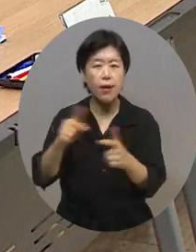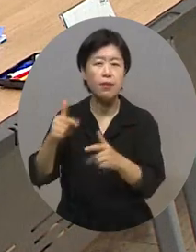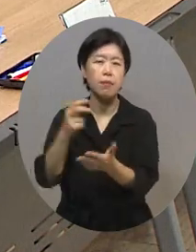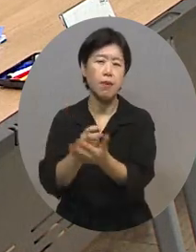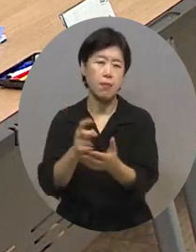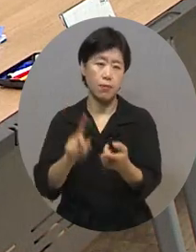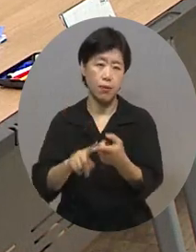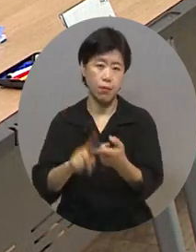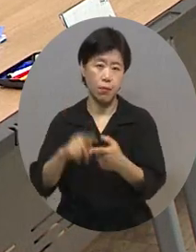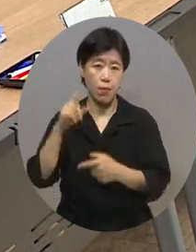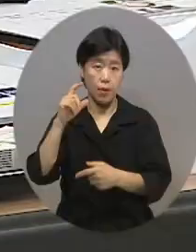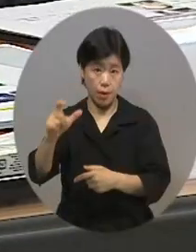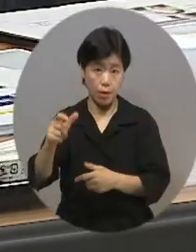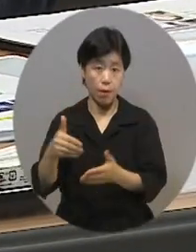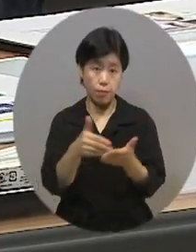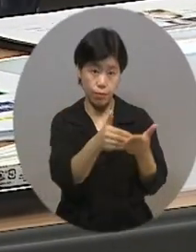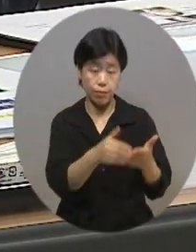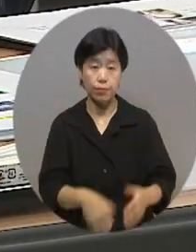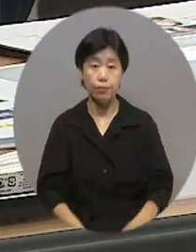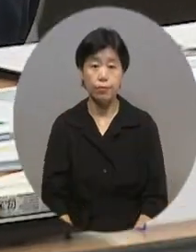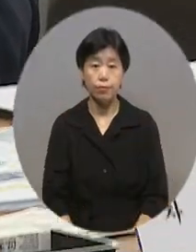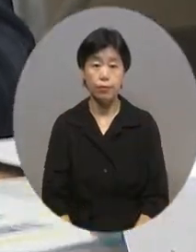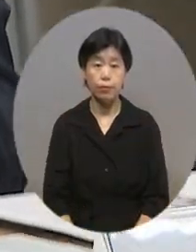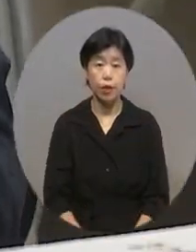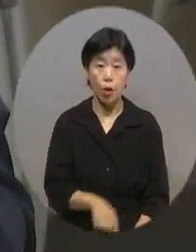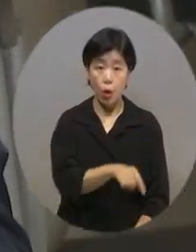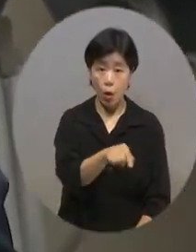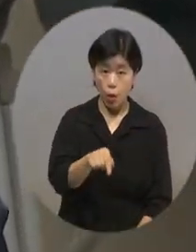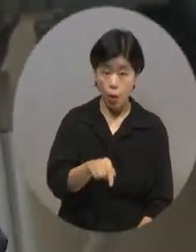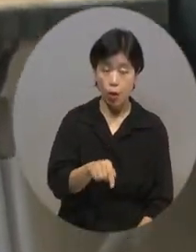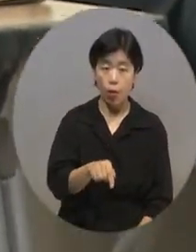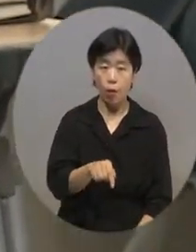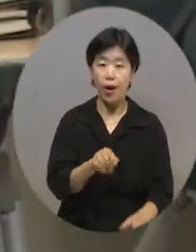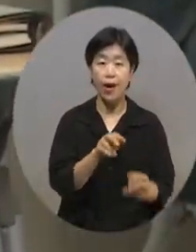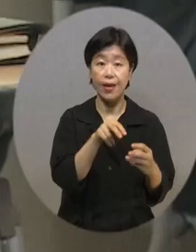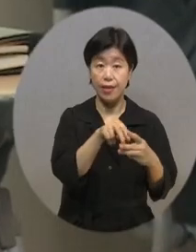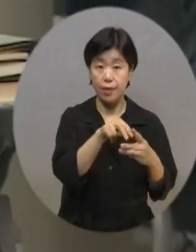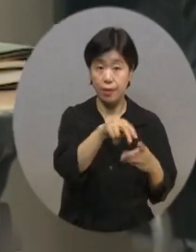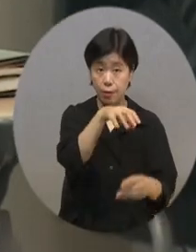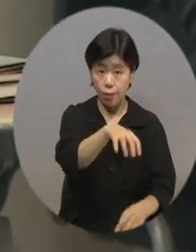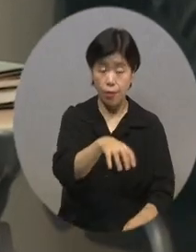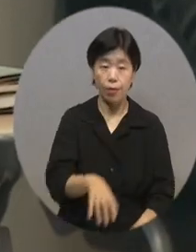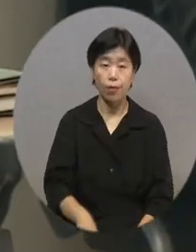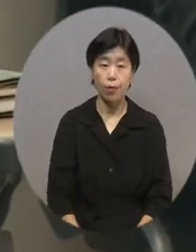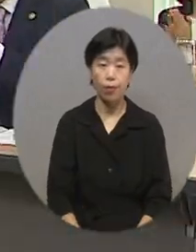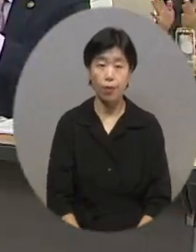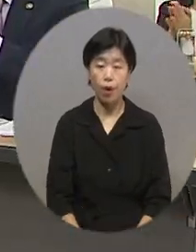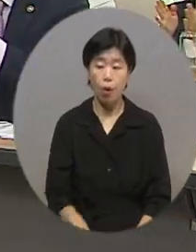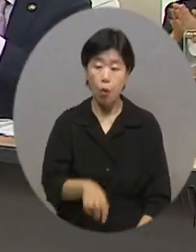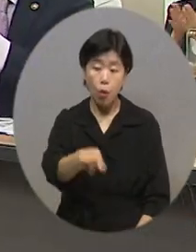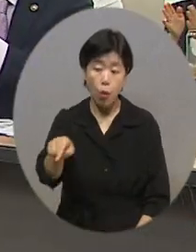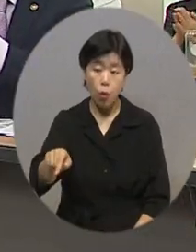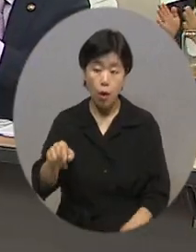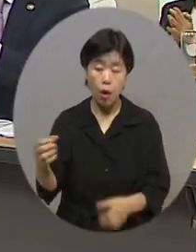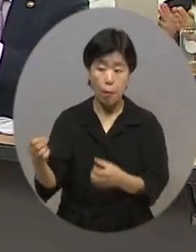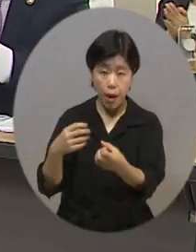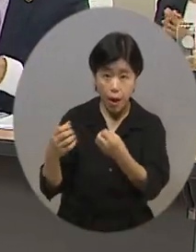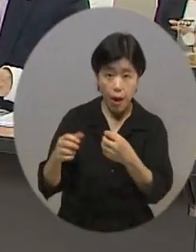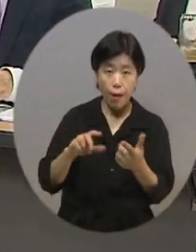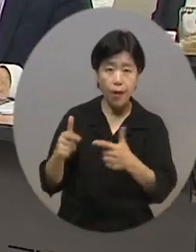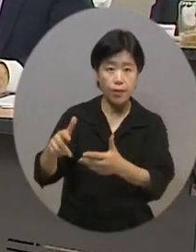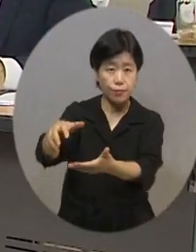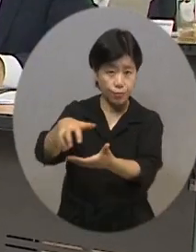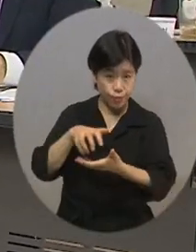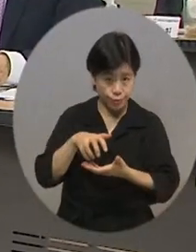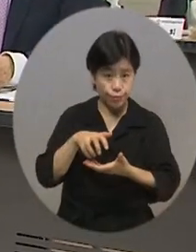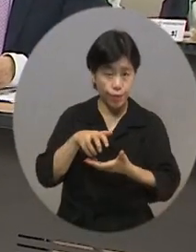강조했습니다. 한편 중소벤처기업부와 장애인기업종합지원센터는 간담회에서 나온 의견을 수렴해 향후